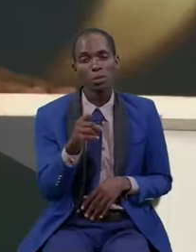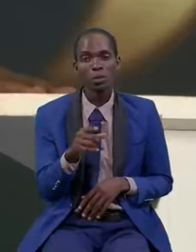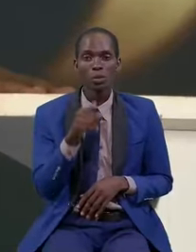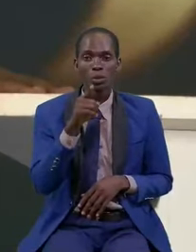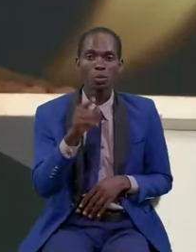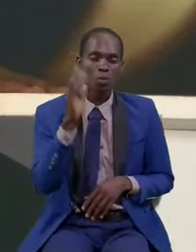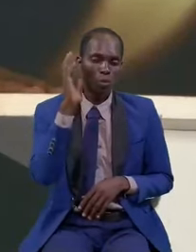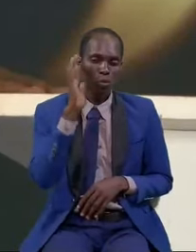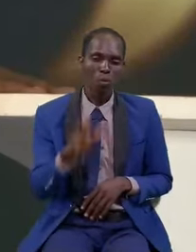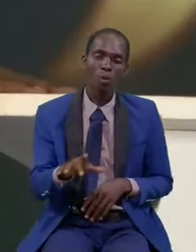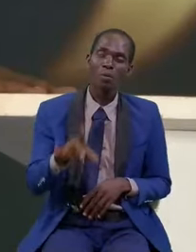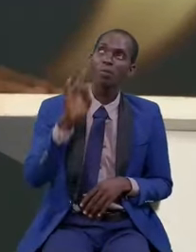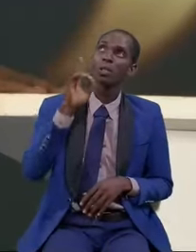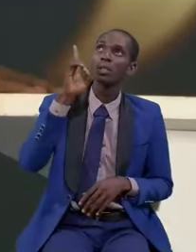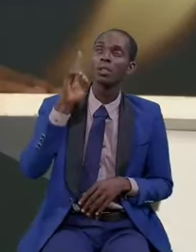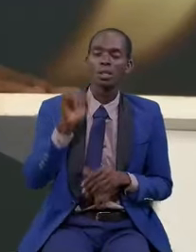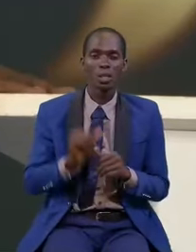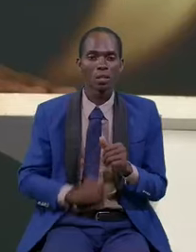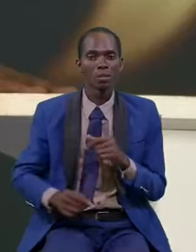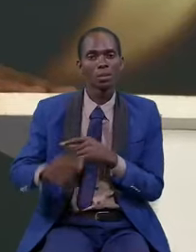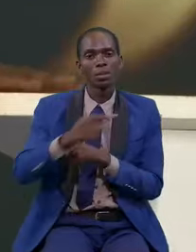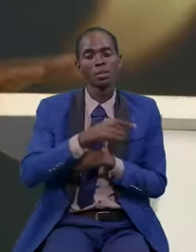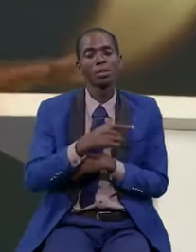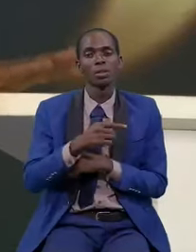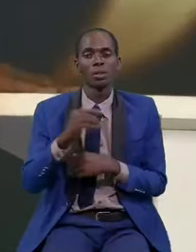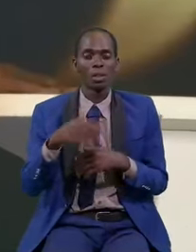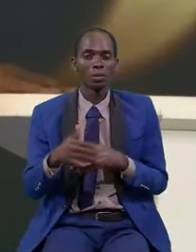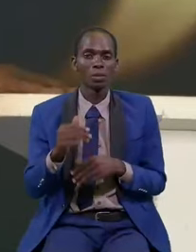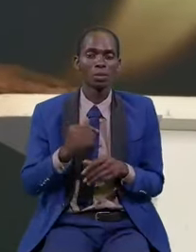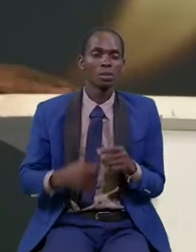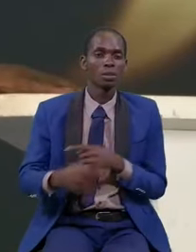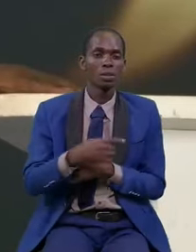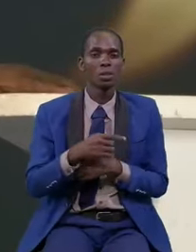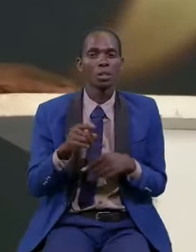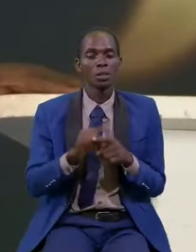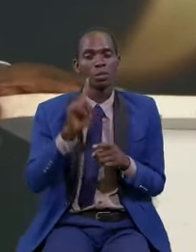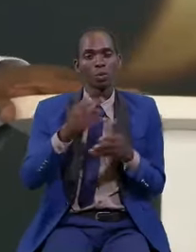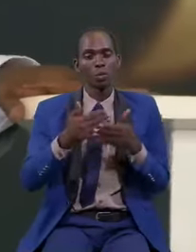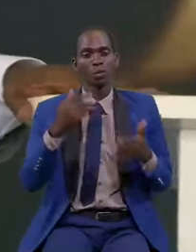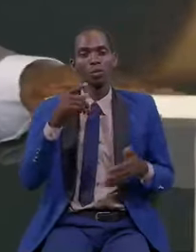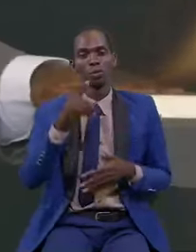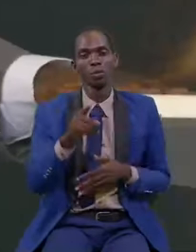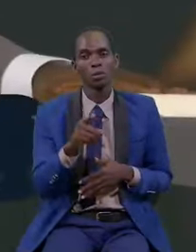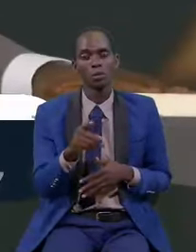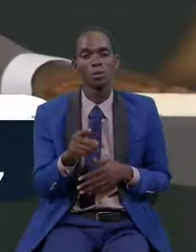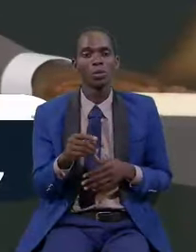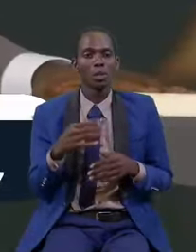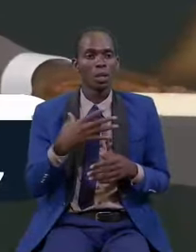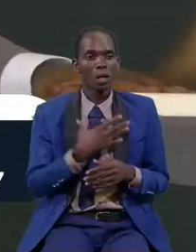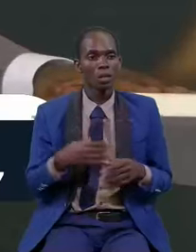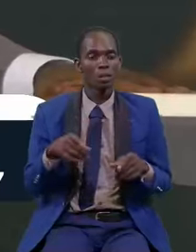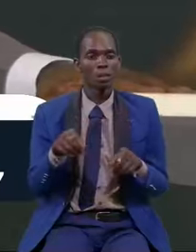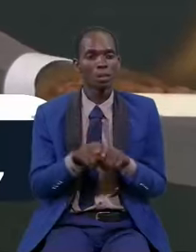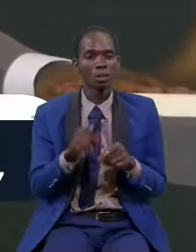vous abandonnera pas. Vous le trouvez chaque jour qu'il est le précurseur, votre précurseur en tant que